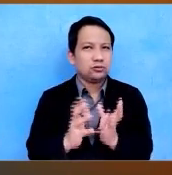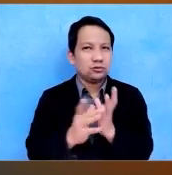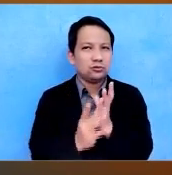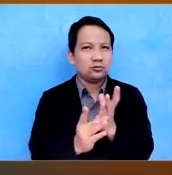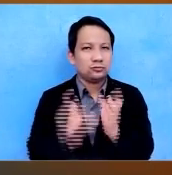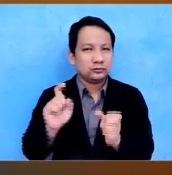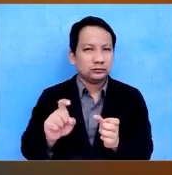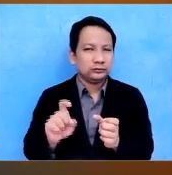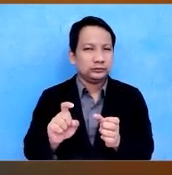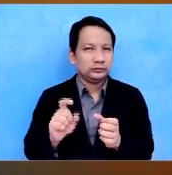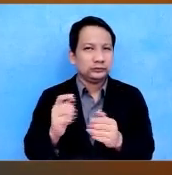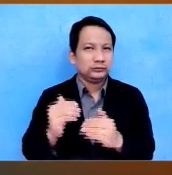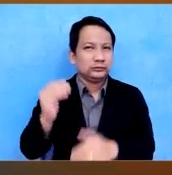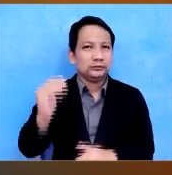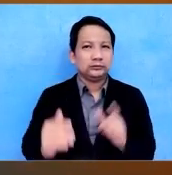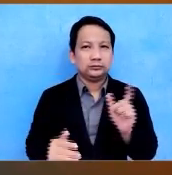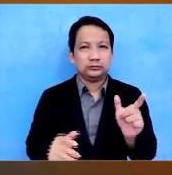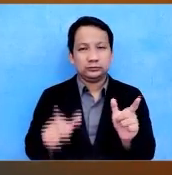demand growth ng